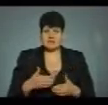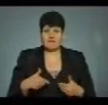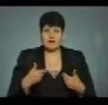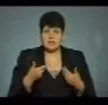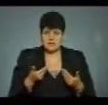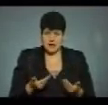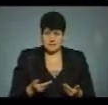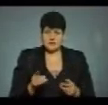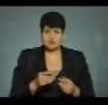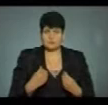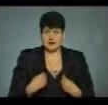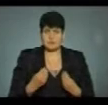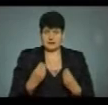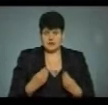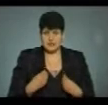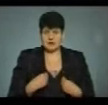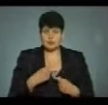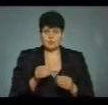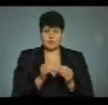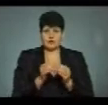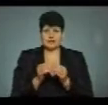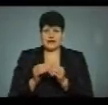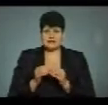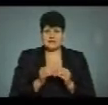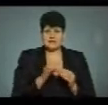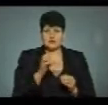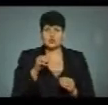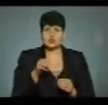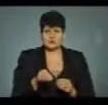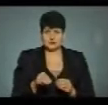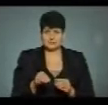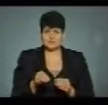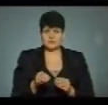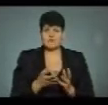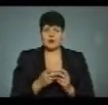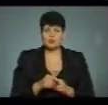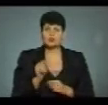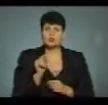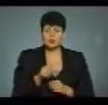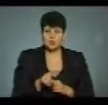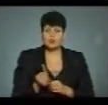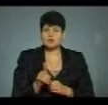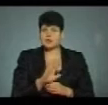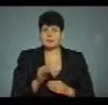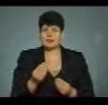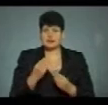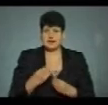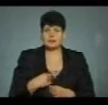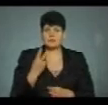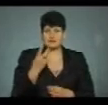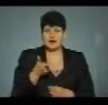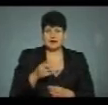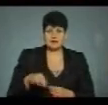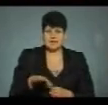звертаємося, щоб нам дали хоча б по 10 сотих в рахунок того, що нам не дали по 2 гектари в